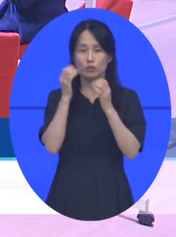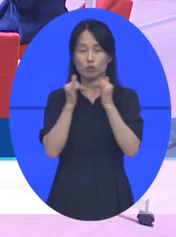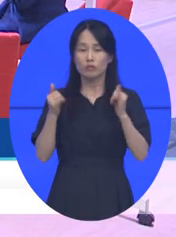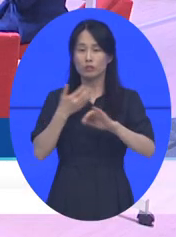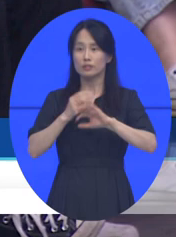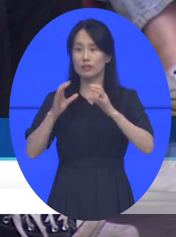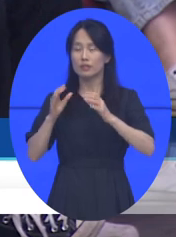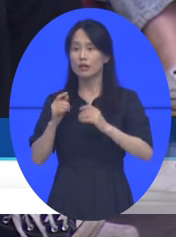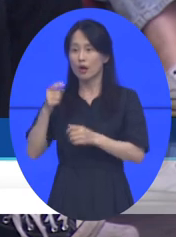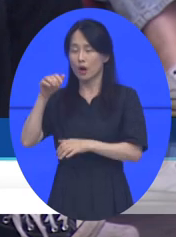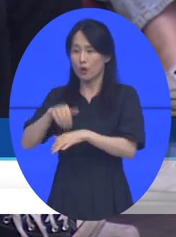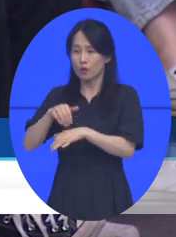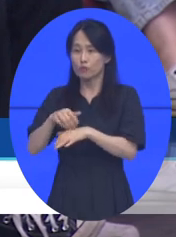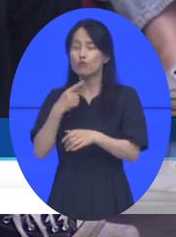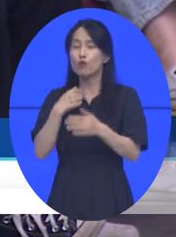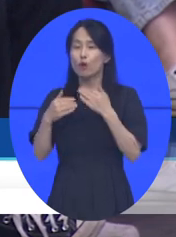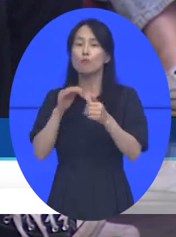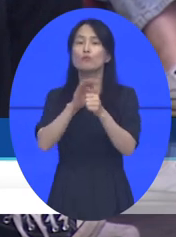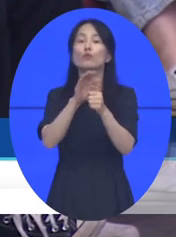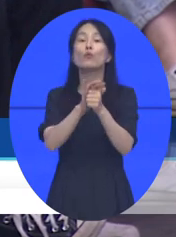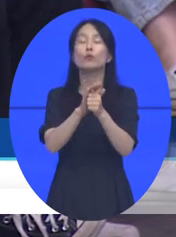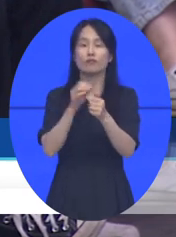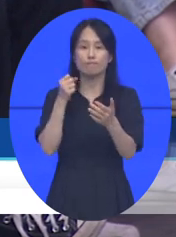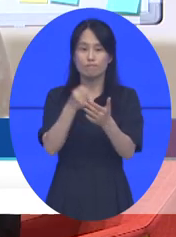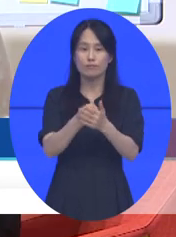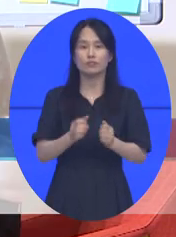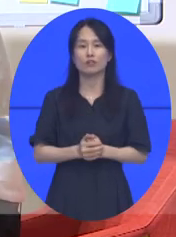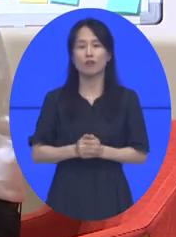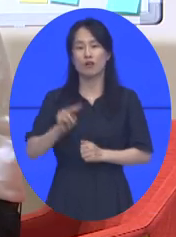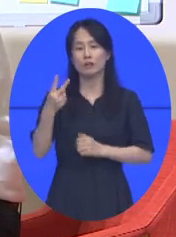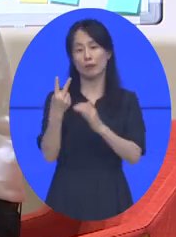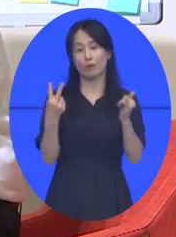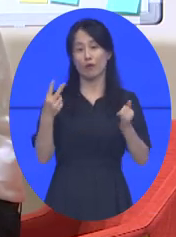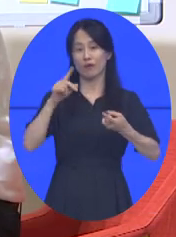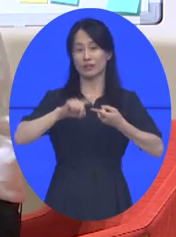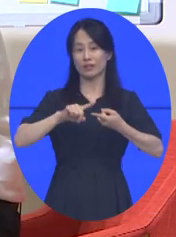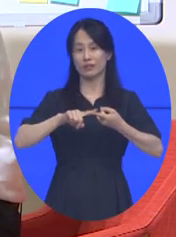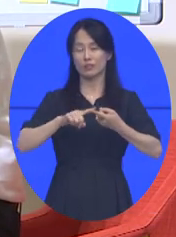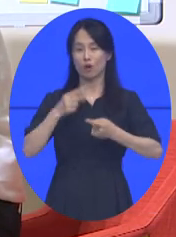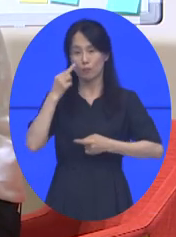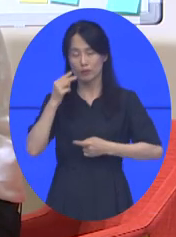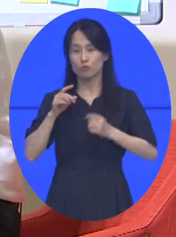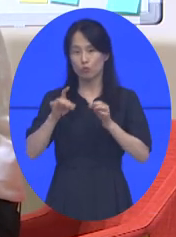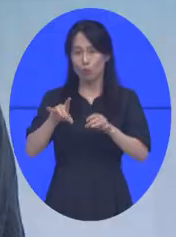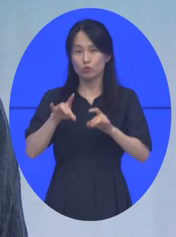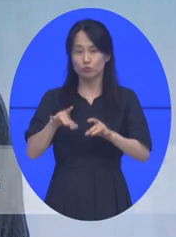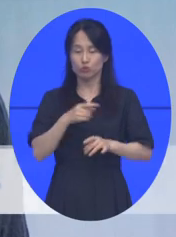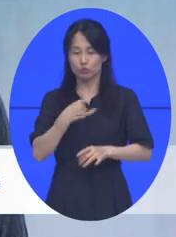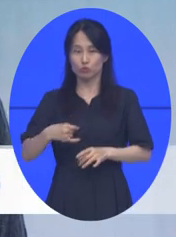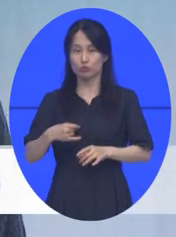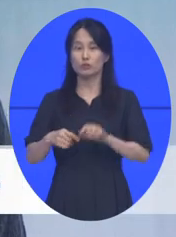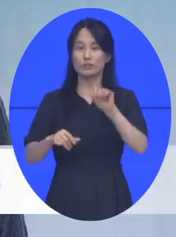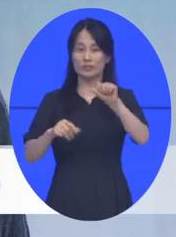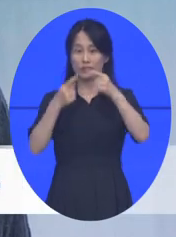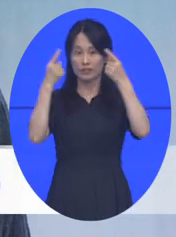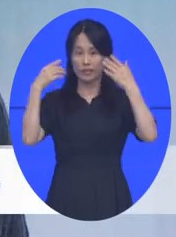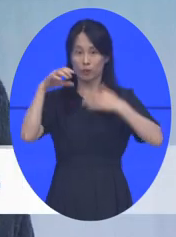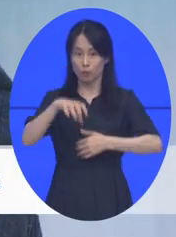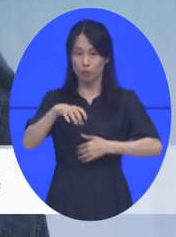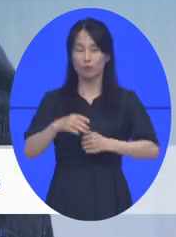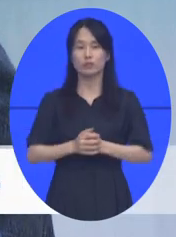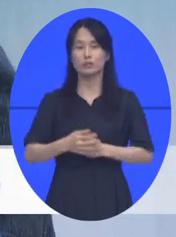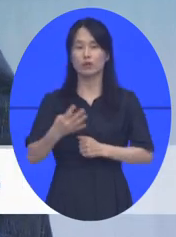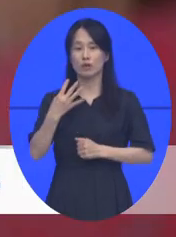대학 연수 경험을 할 수 있도록 돕습니다. 도내 청년 200명을 대상으로 미국과 호주, 중국 내 5개 대학에서